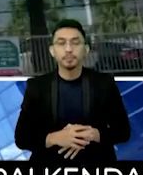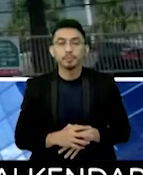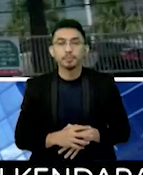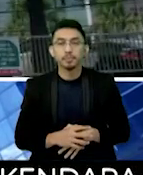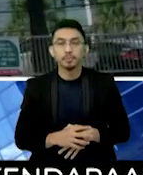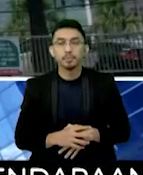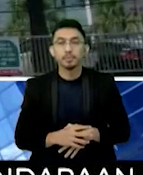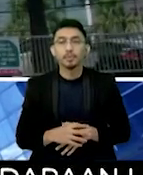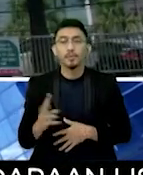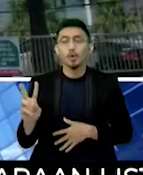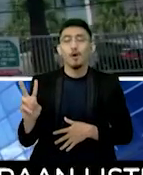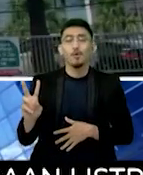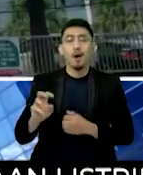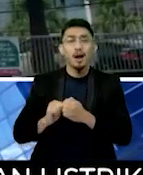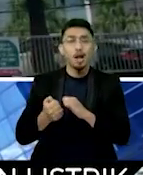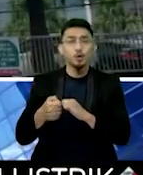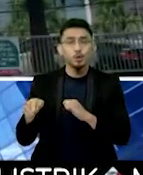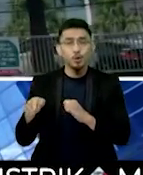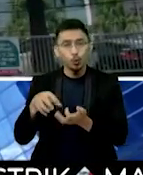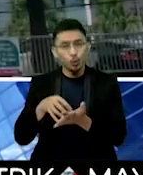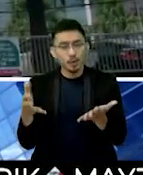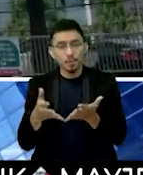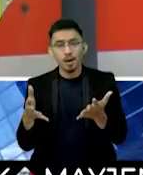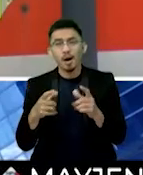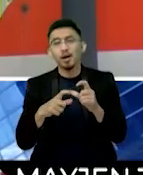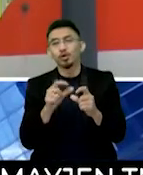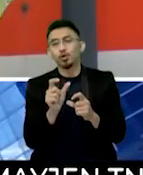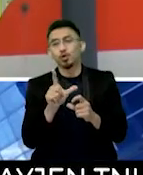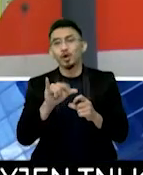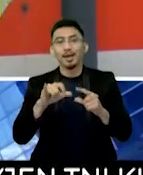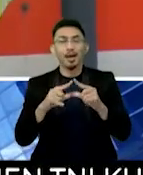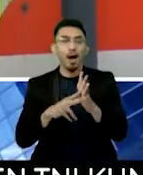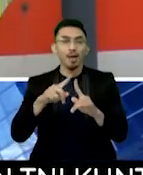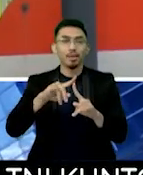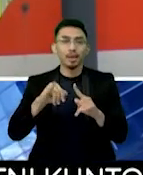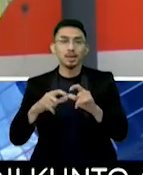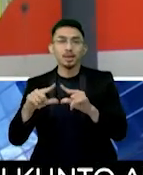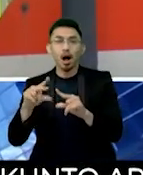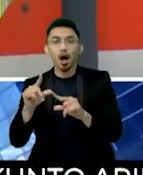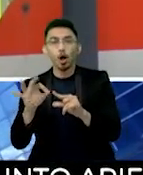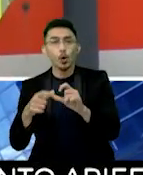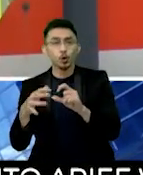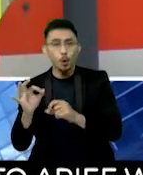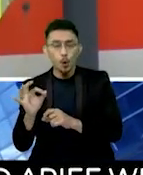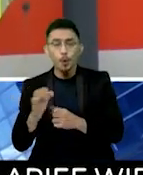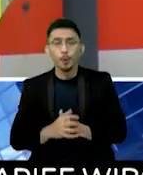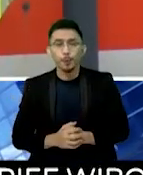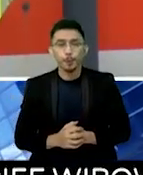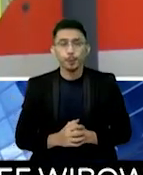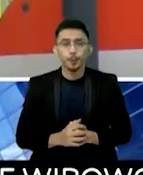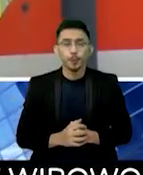Kedua kasus tersebut berada di Rumah Sakit Sulianti Saroso dan salah satunya di tempat di mana saat ini kami melaporkan, yaitu di Rumah Sakit Sari